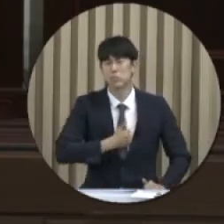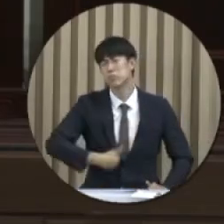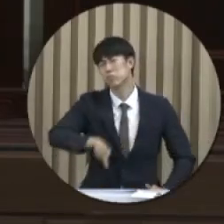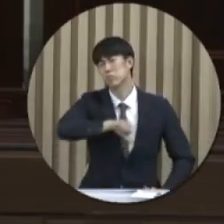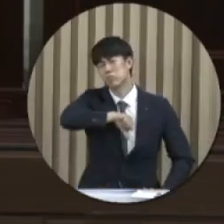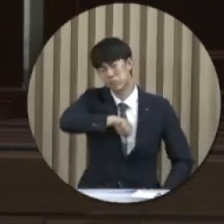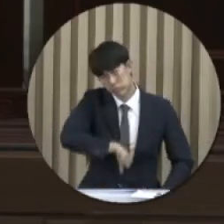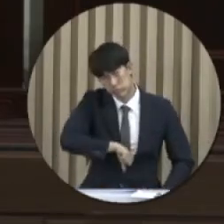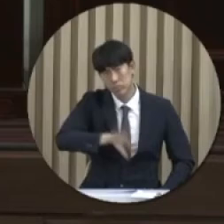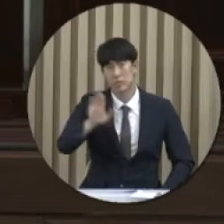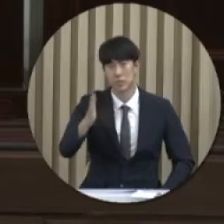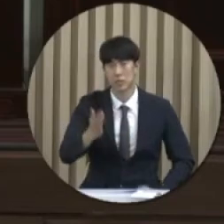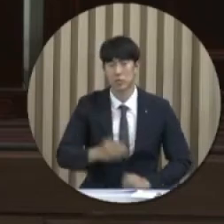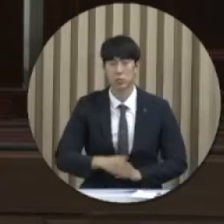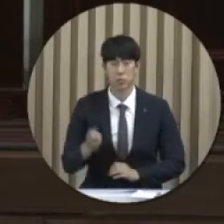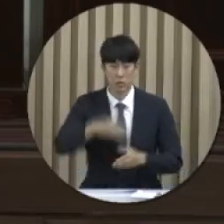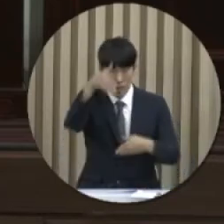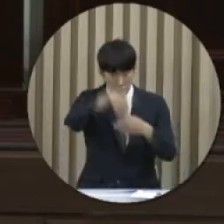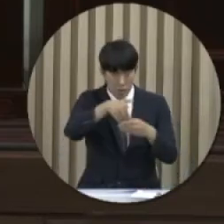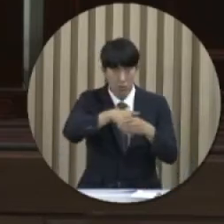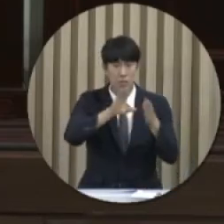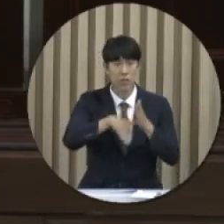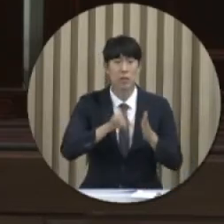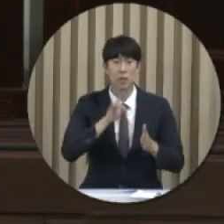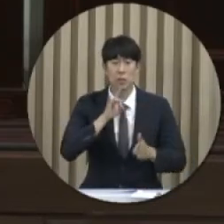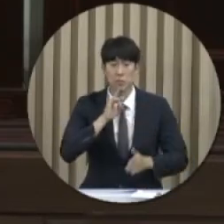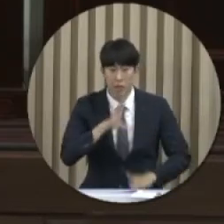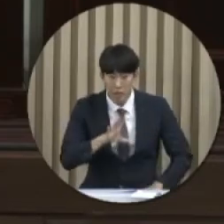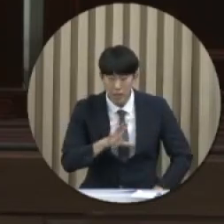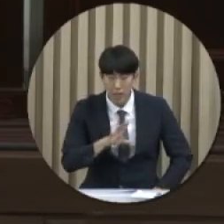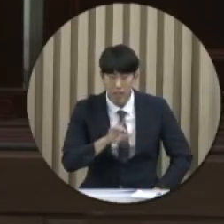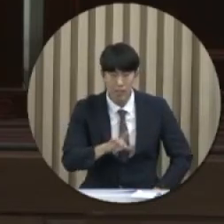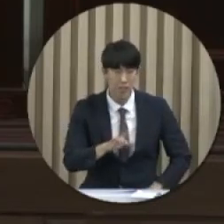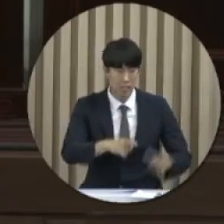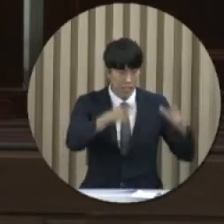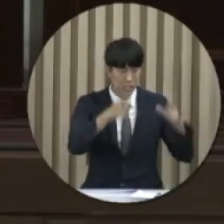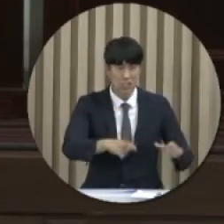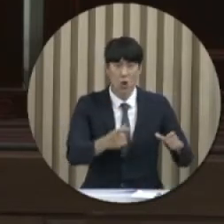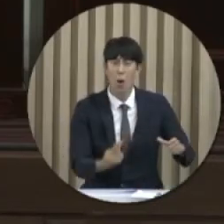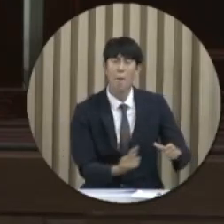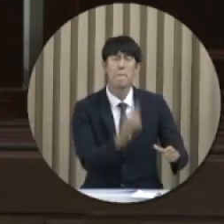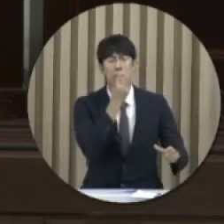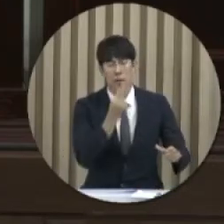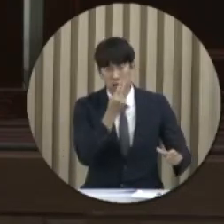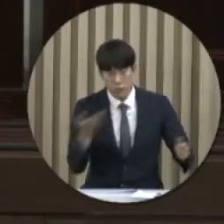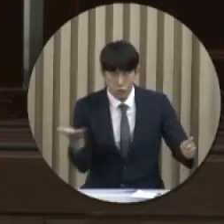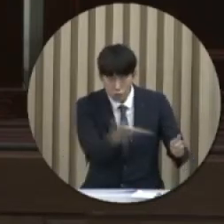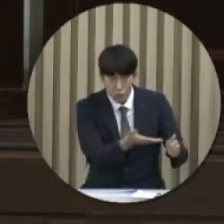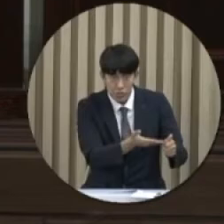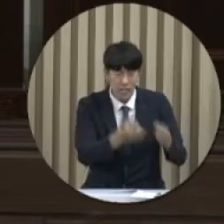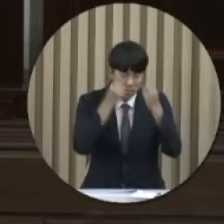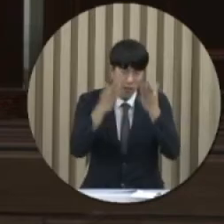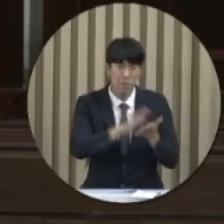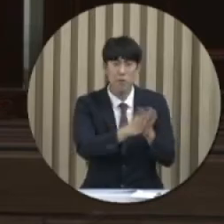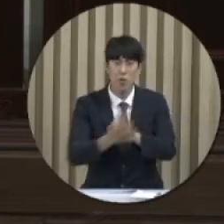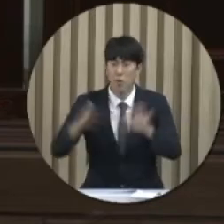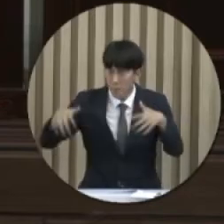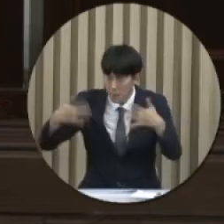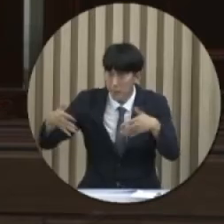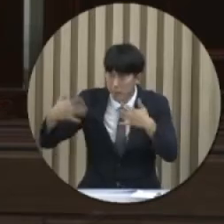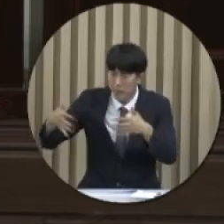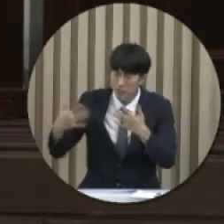되었고 선거철만 되면 지역의 생기를 불어넣어줄 새로운 변화의 바람이